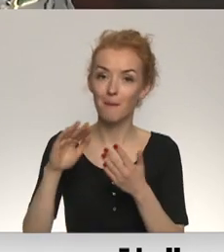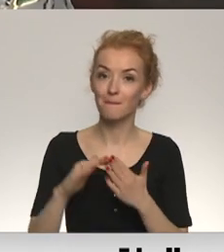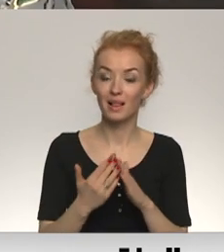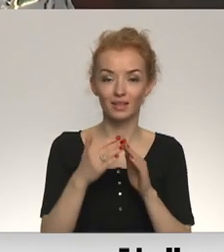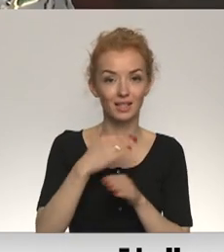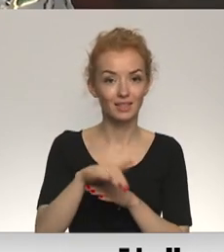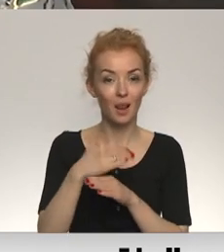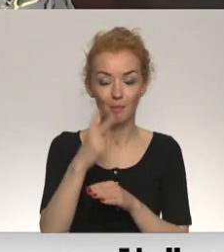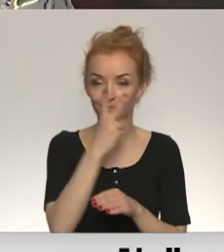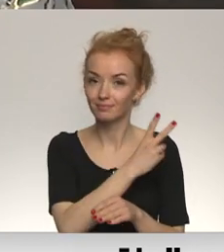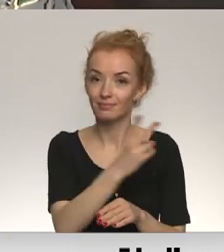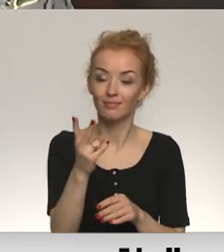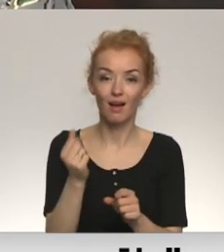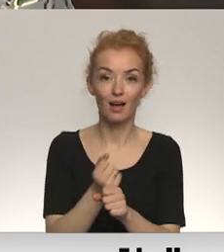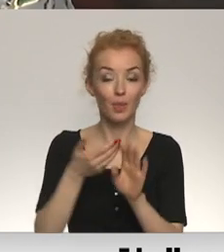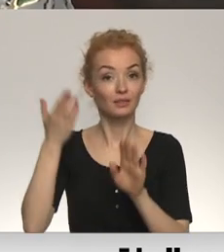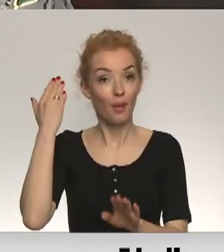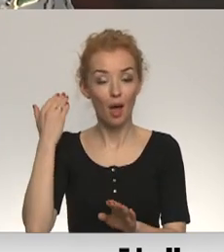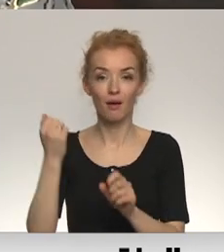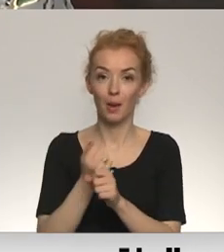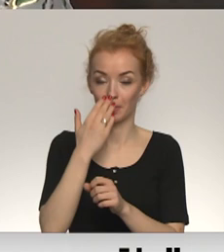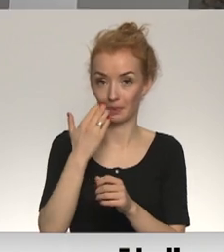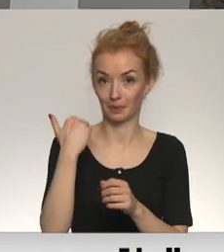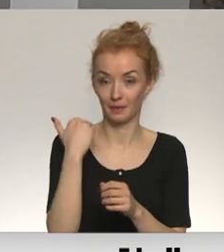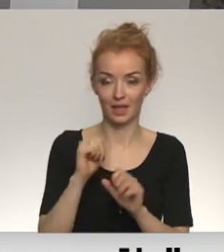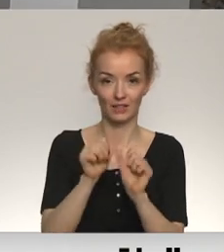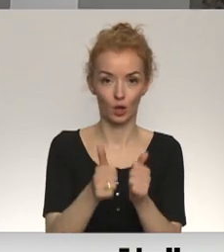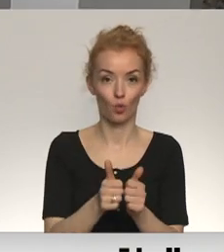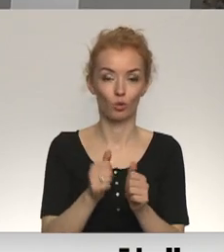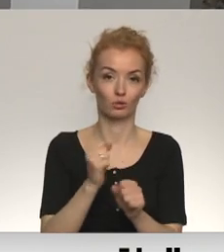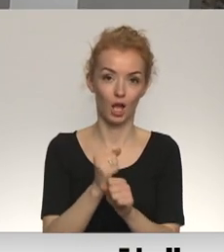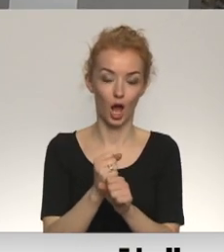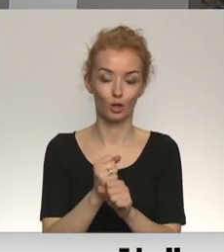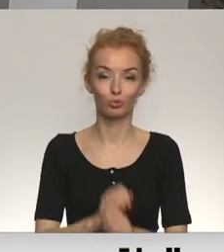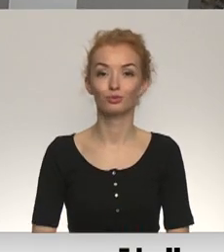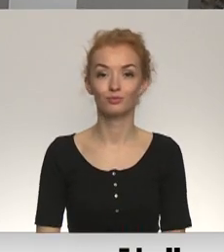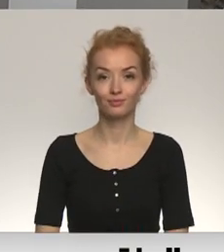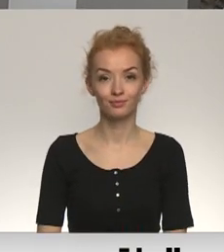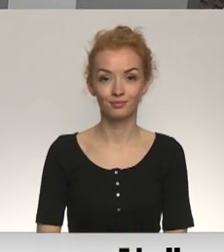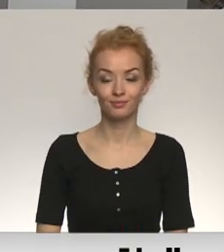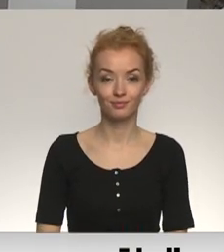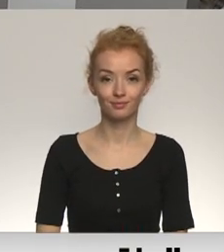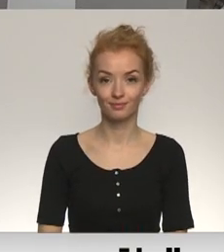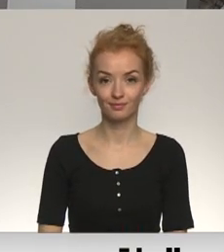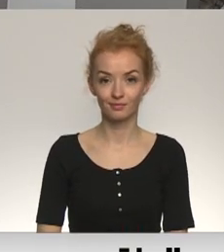ielām, skatīt pamīšus gan senākus, gan netik senus mākslas darbus. Sintija Lukjanska, Aleksandrs Fedotovs, LRT+.